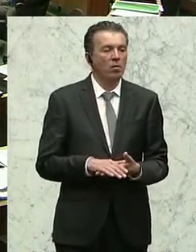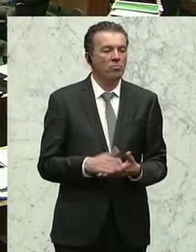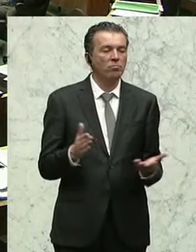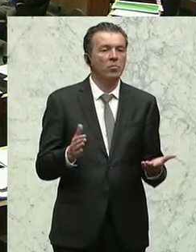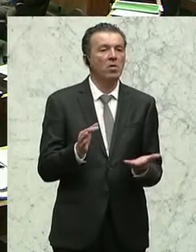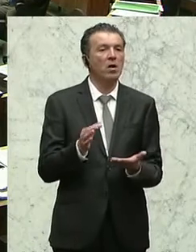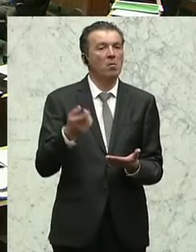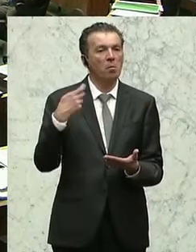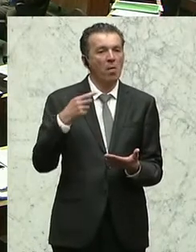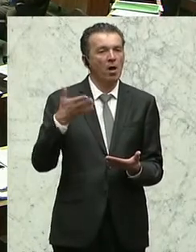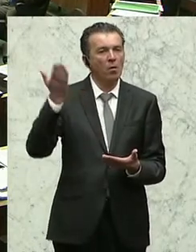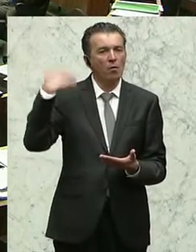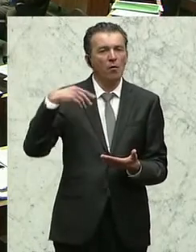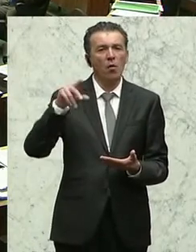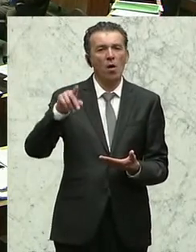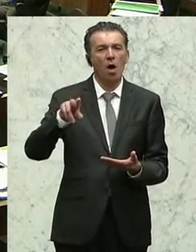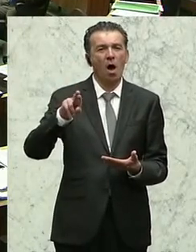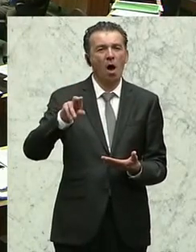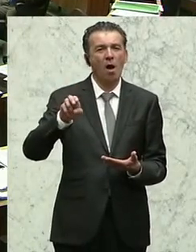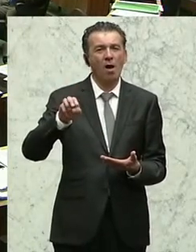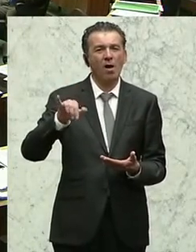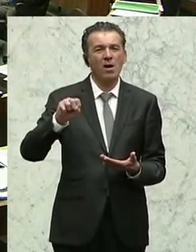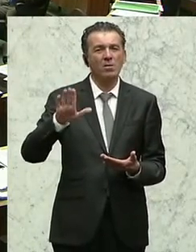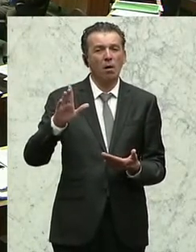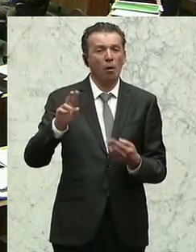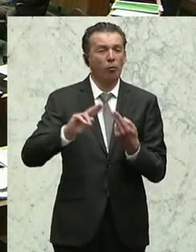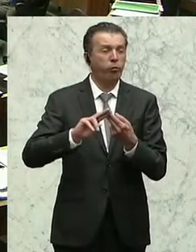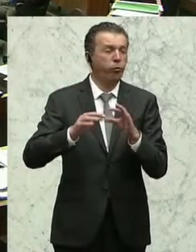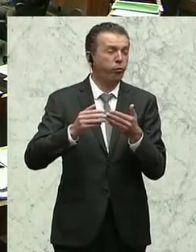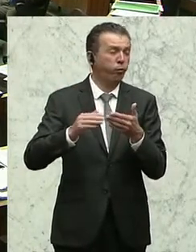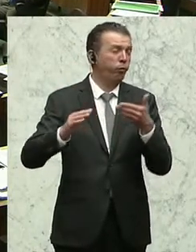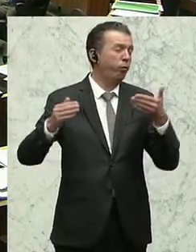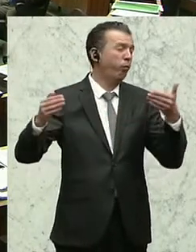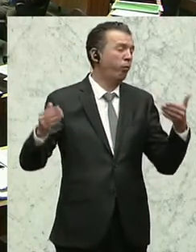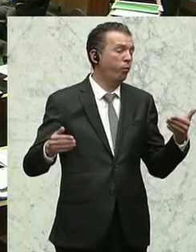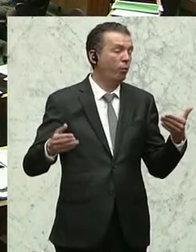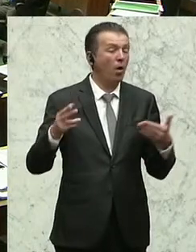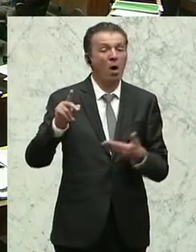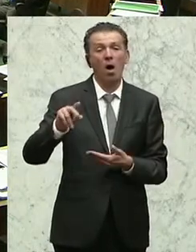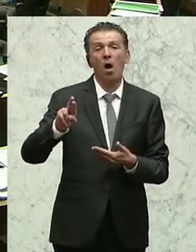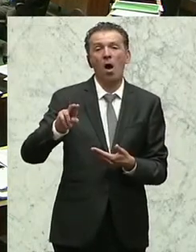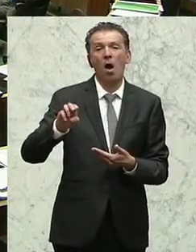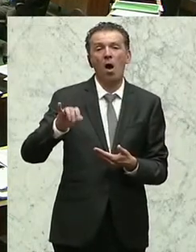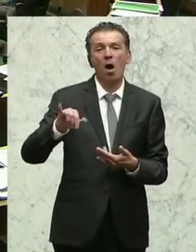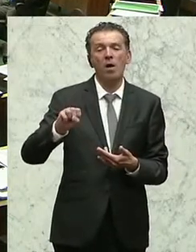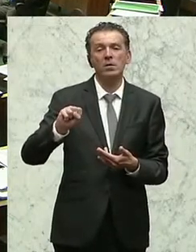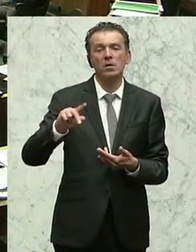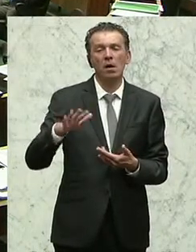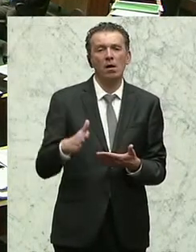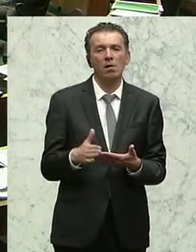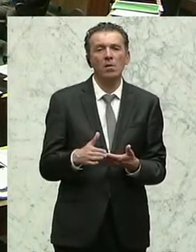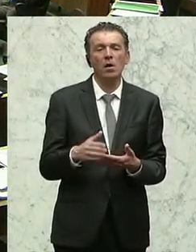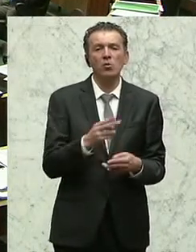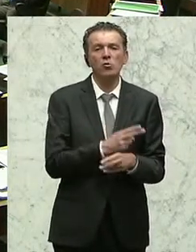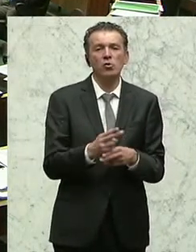den Positionen eines Bruno Kreisky entfernt. Weil Bruno Kreisky war es, der einen Staatssekretär Ludwig Steiner, der